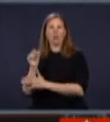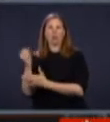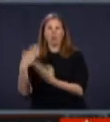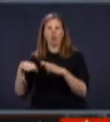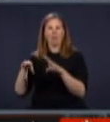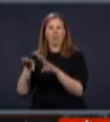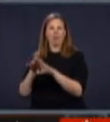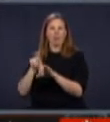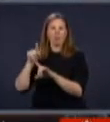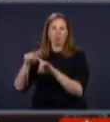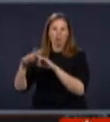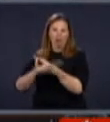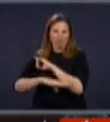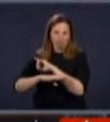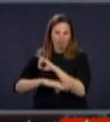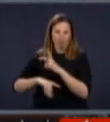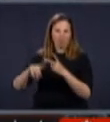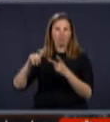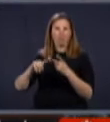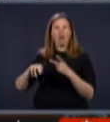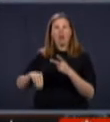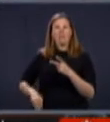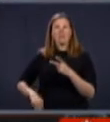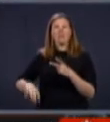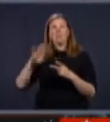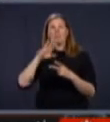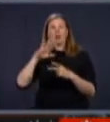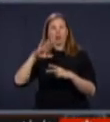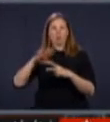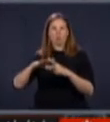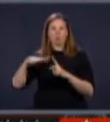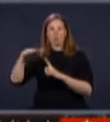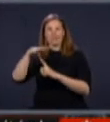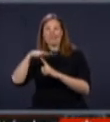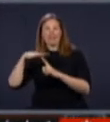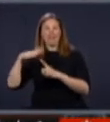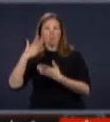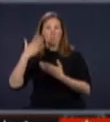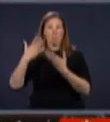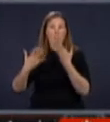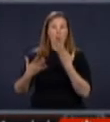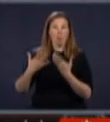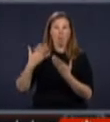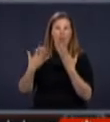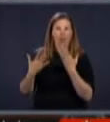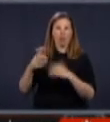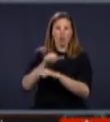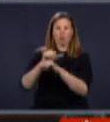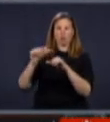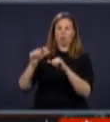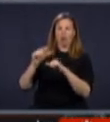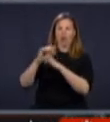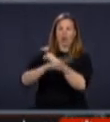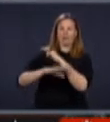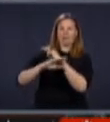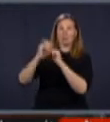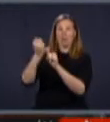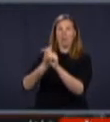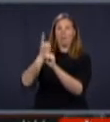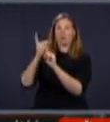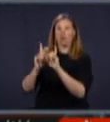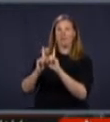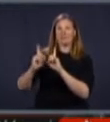fermées. Le ministre a évoqué un scénario qui laisse entendre qu'il pourrait y avoir seulement de l'école à distance pour le